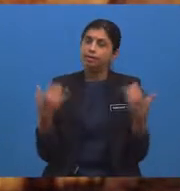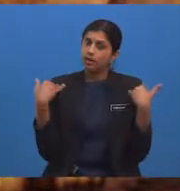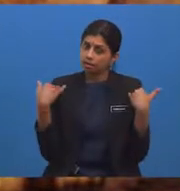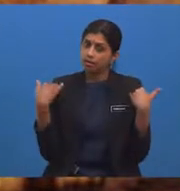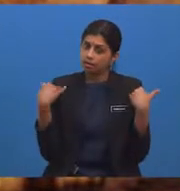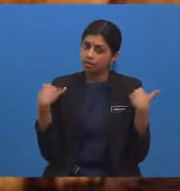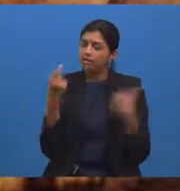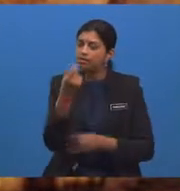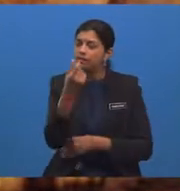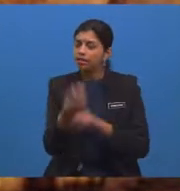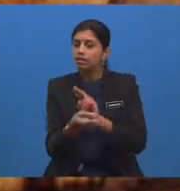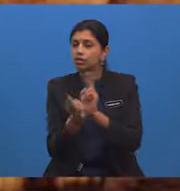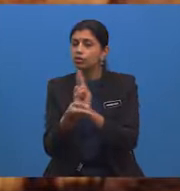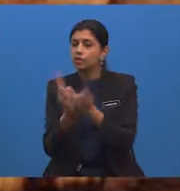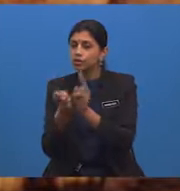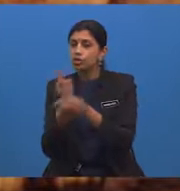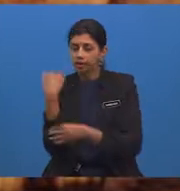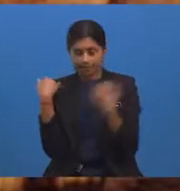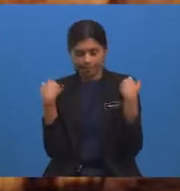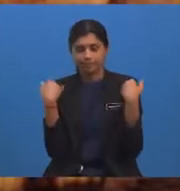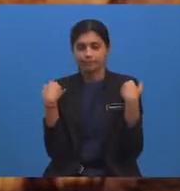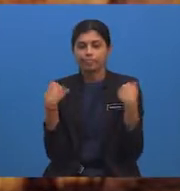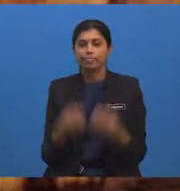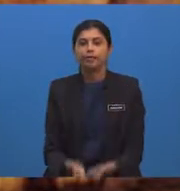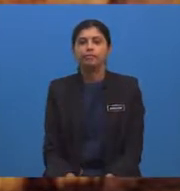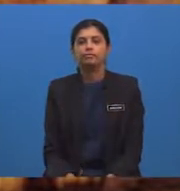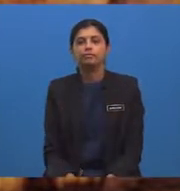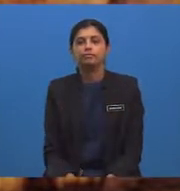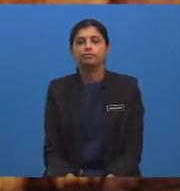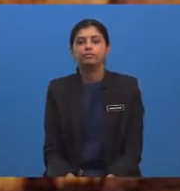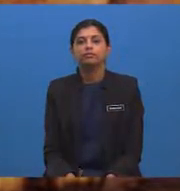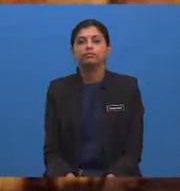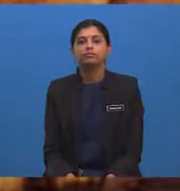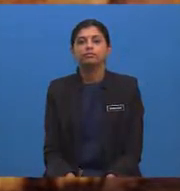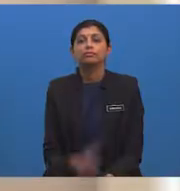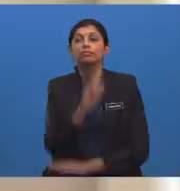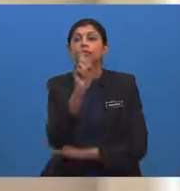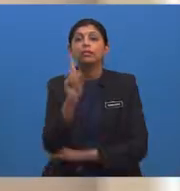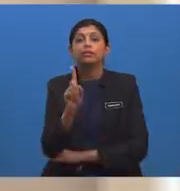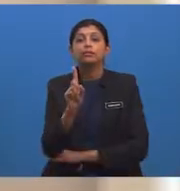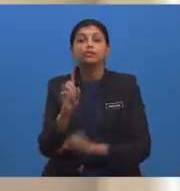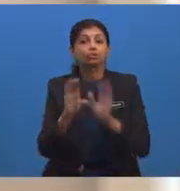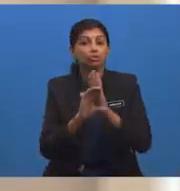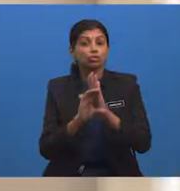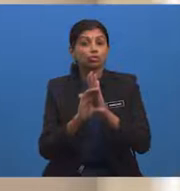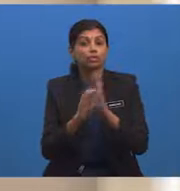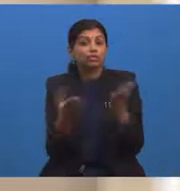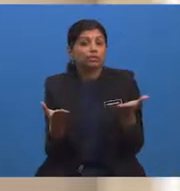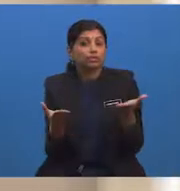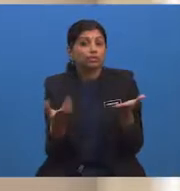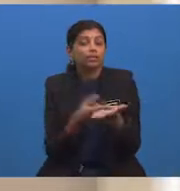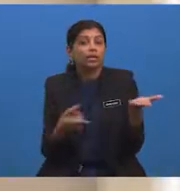dengan pengubahsuaian mengikut peredaran masa di beberapa buah negara. Negara-negara yang